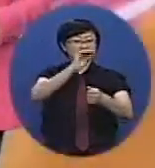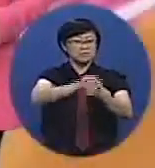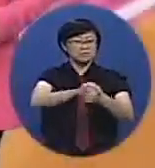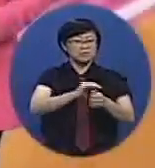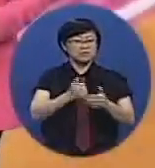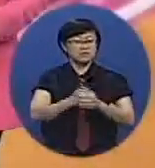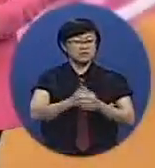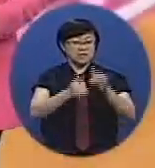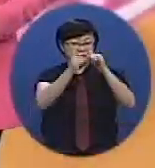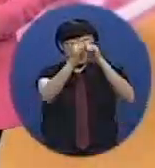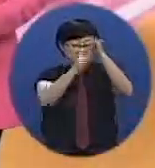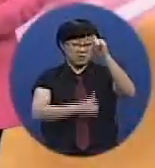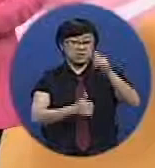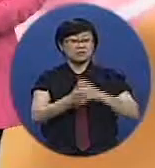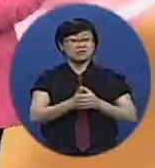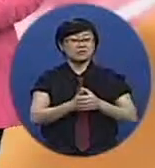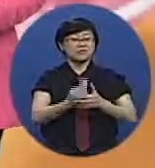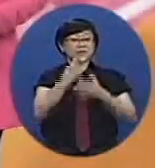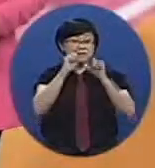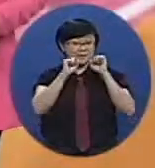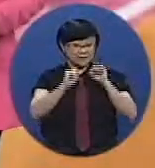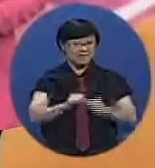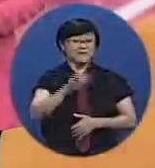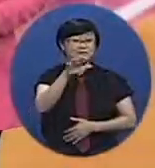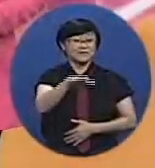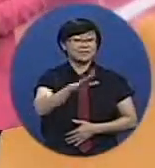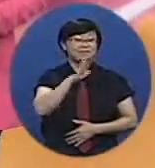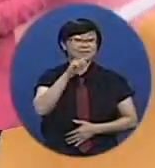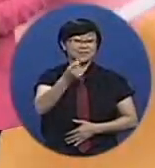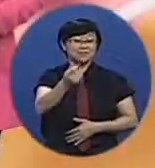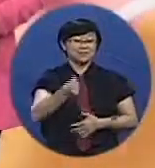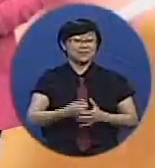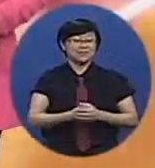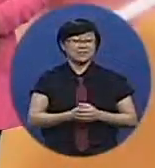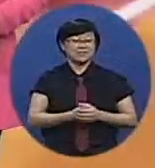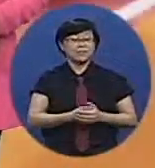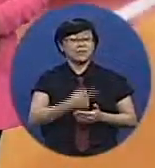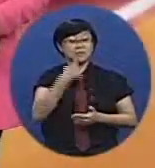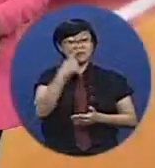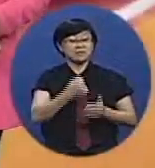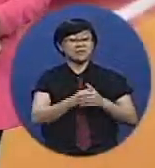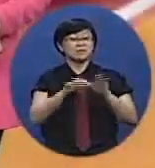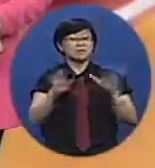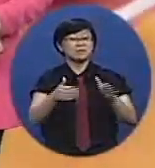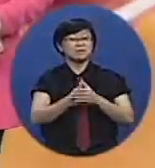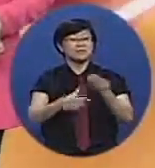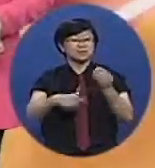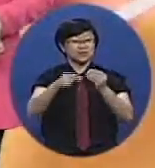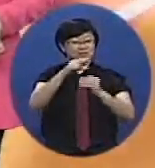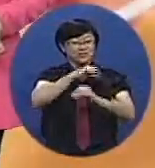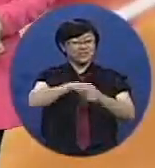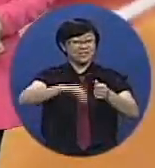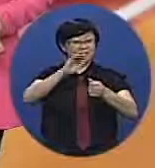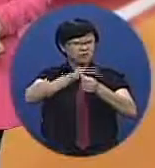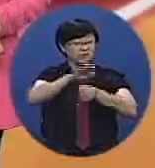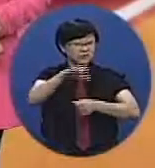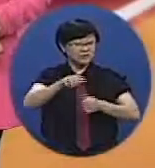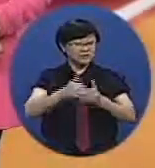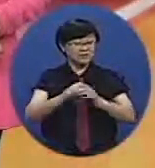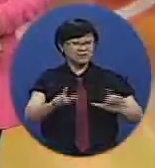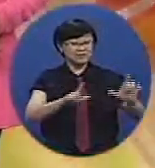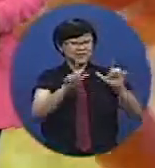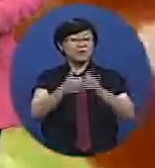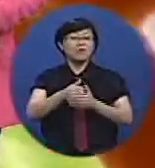그러면 역사의 숨결이 네. 살아 숨쉬는 곳이죠. 예. 우리 어머니 이번에 추석 때 그러면 경주에서 지내세요?